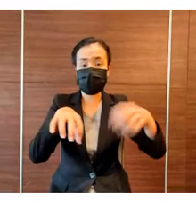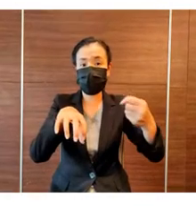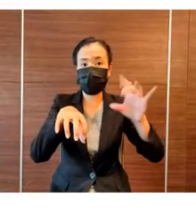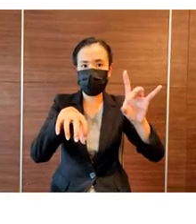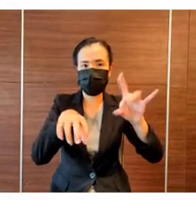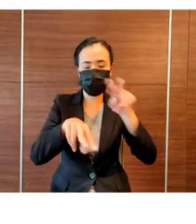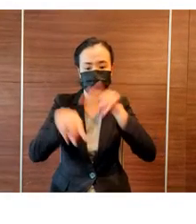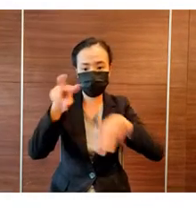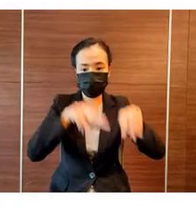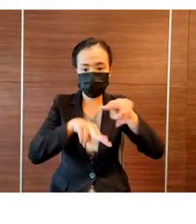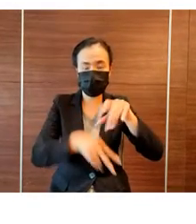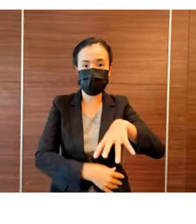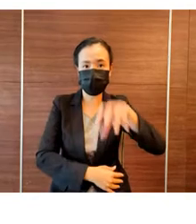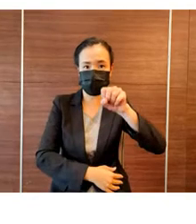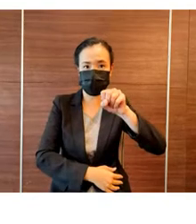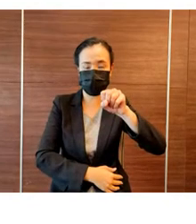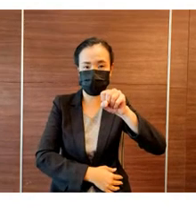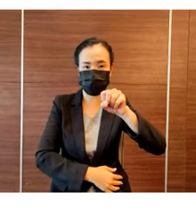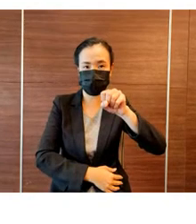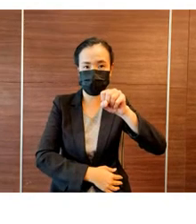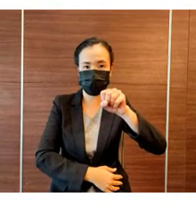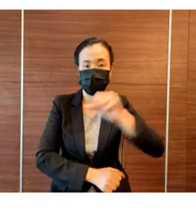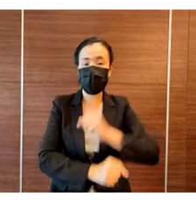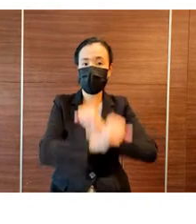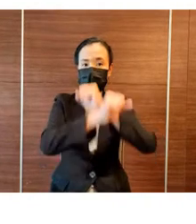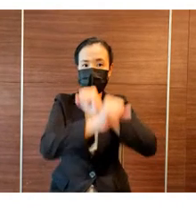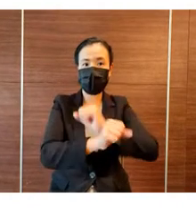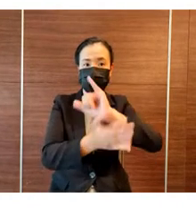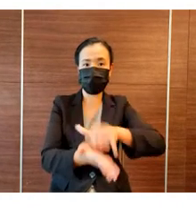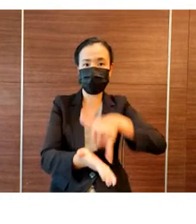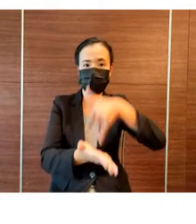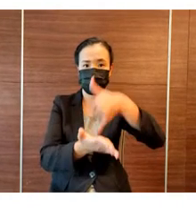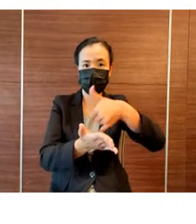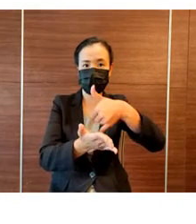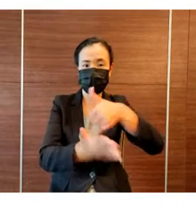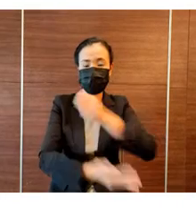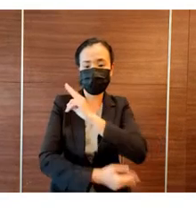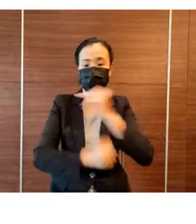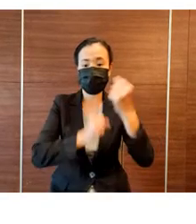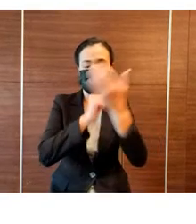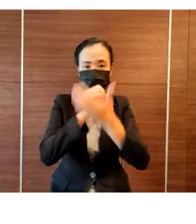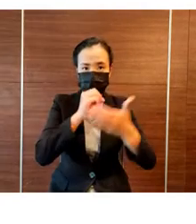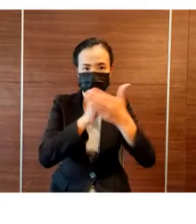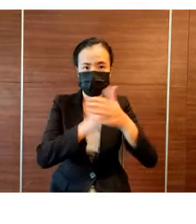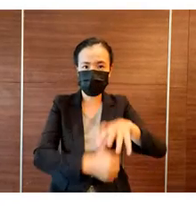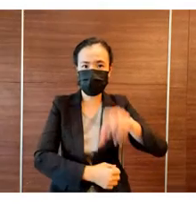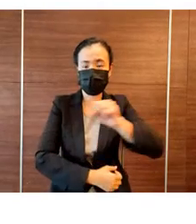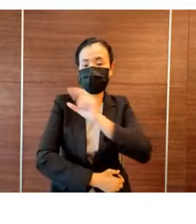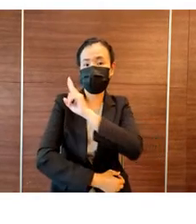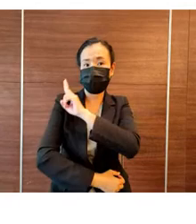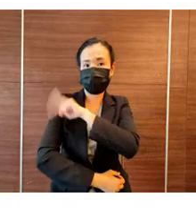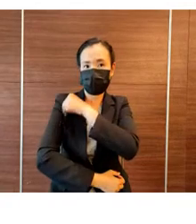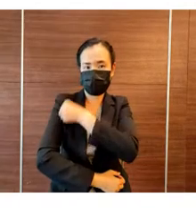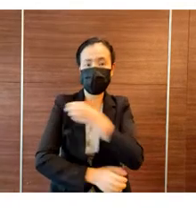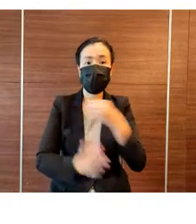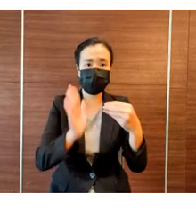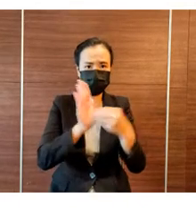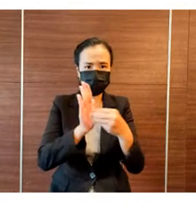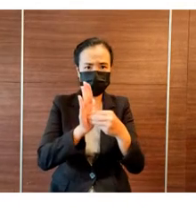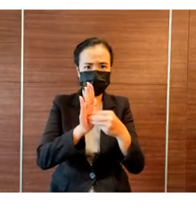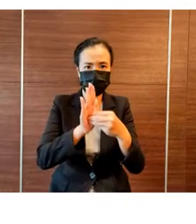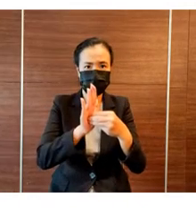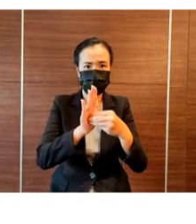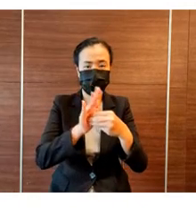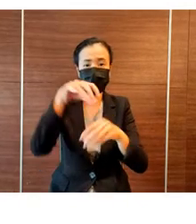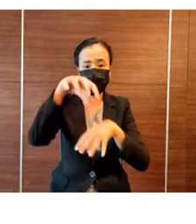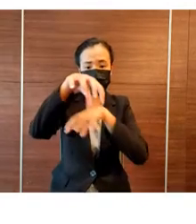ดที่ดูแลก็คือสำนักงานป้องกันและบำบัดการติดยาเสพติดนะครับสำนักอนามัยกรุงเทพมหานครเนี่ยเป็นคนดูแลอีก อีกหลัง